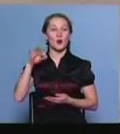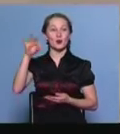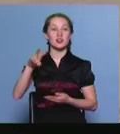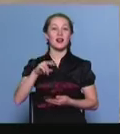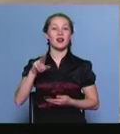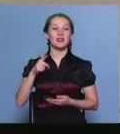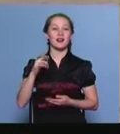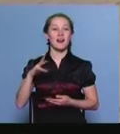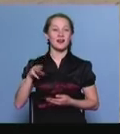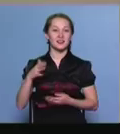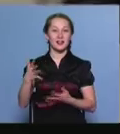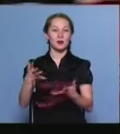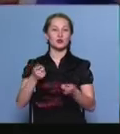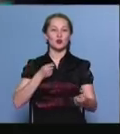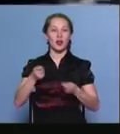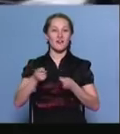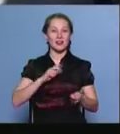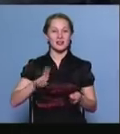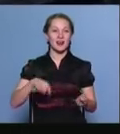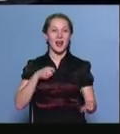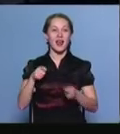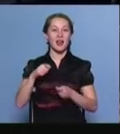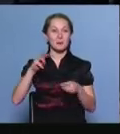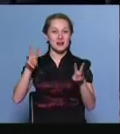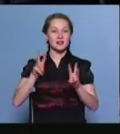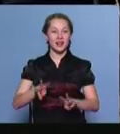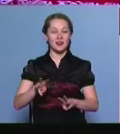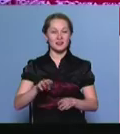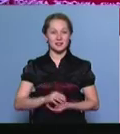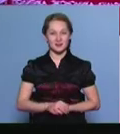Гранта» вручил руководитель администрации главы правительства республики Сергей Смирнов.